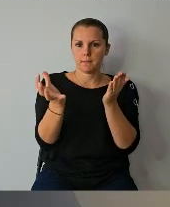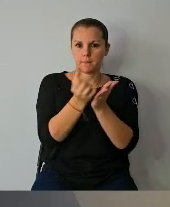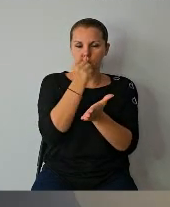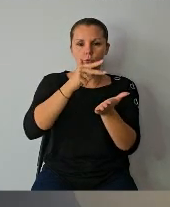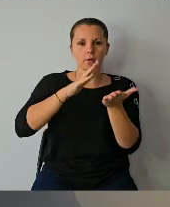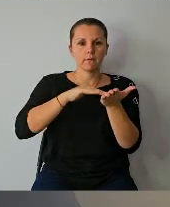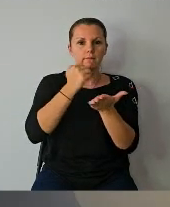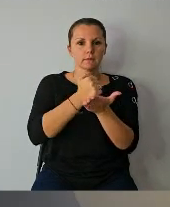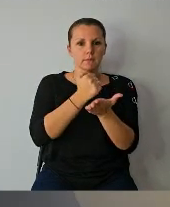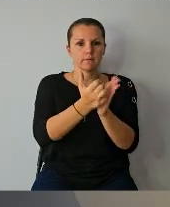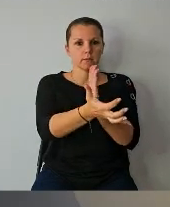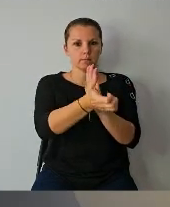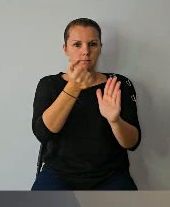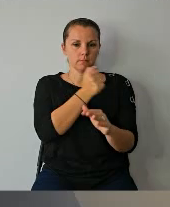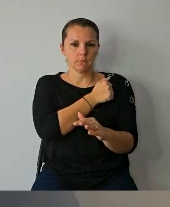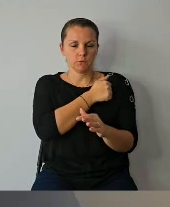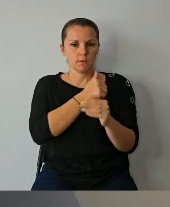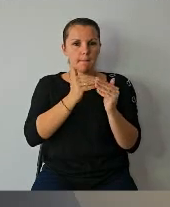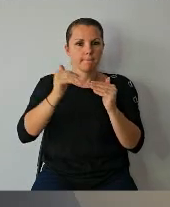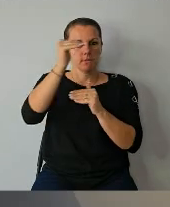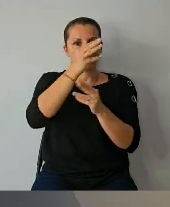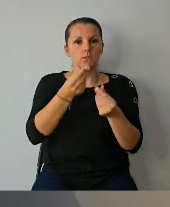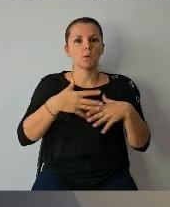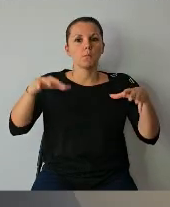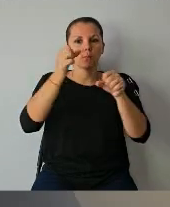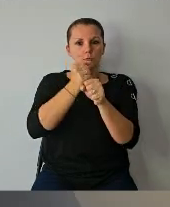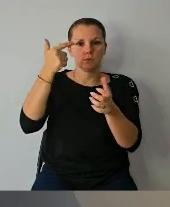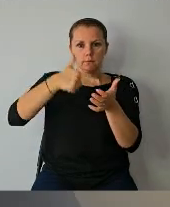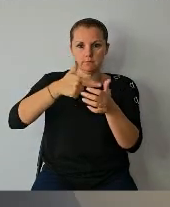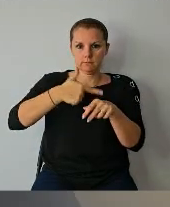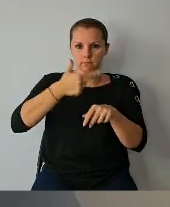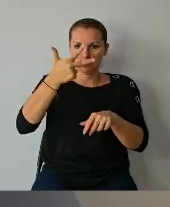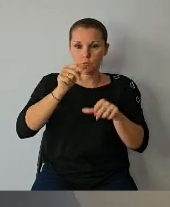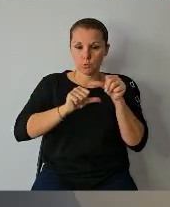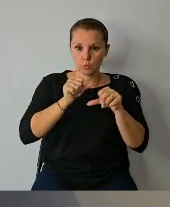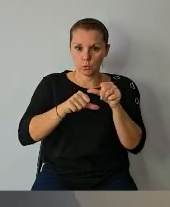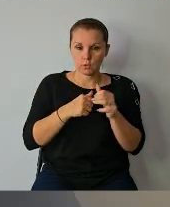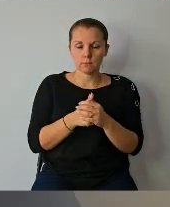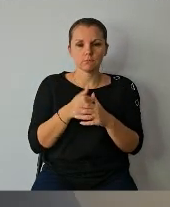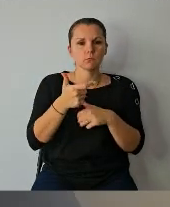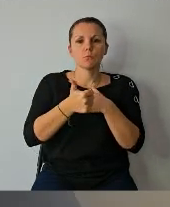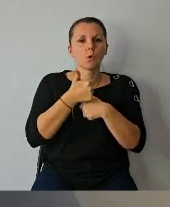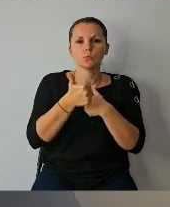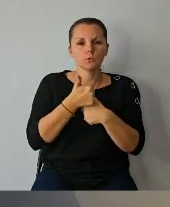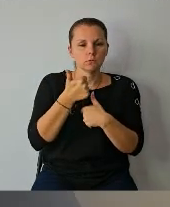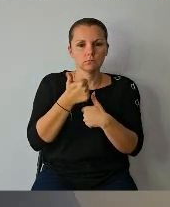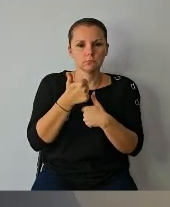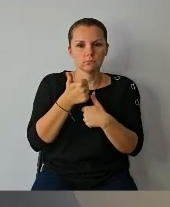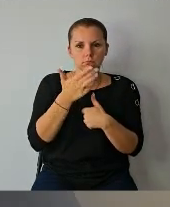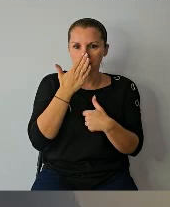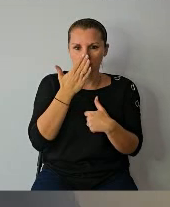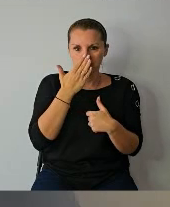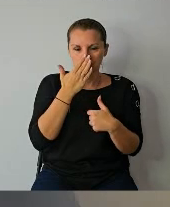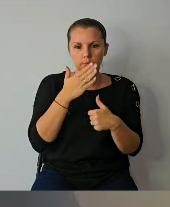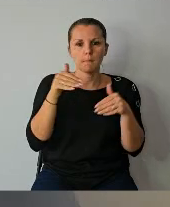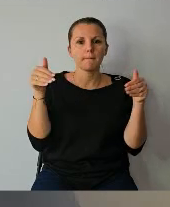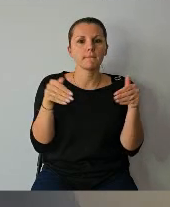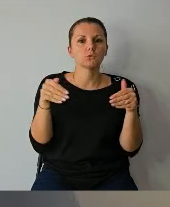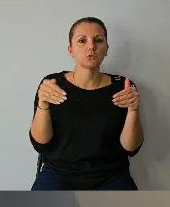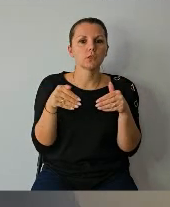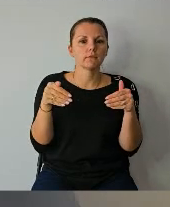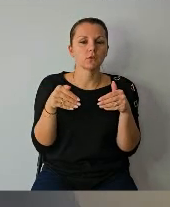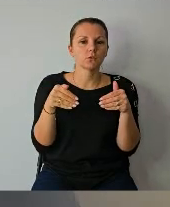sprawie zaciągnięcia zobowiązania ponad budżet 2023 roku. Chodzi tutaj o